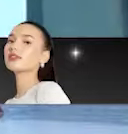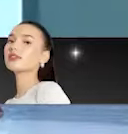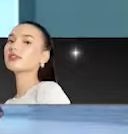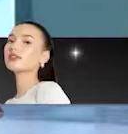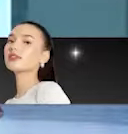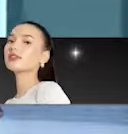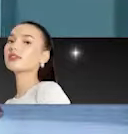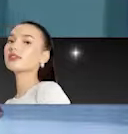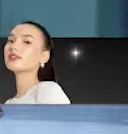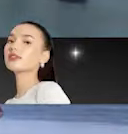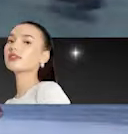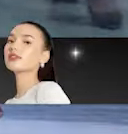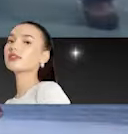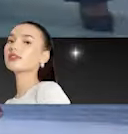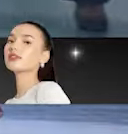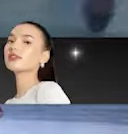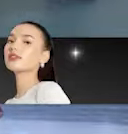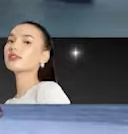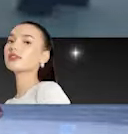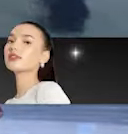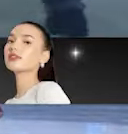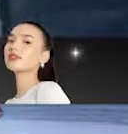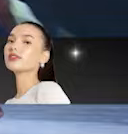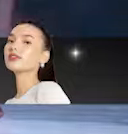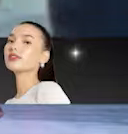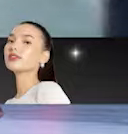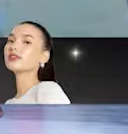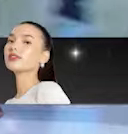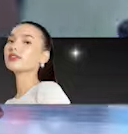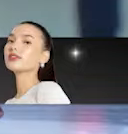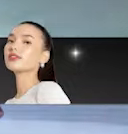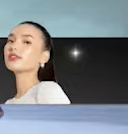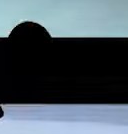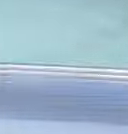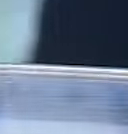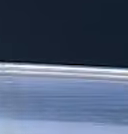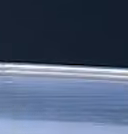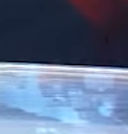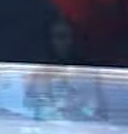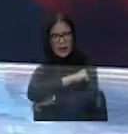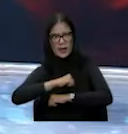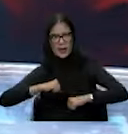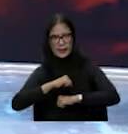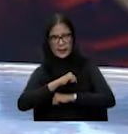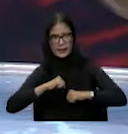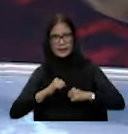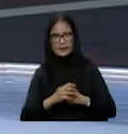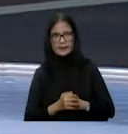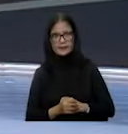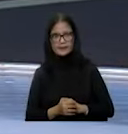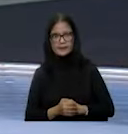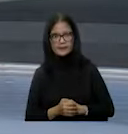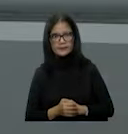in news Media Group siap berkolaborasi untuk menyajikan kabar terkini dan terakurat seputar perjuangan para